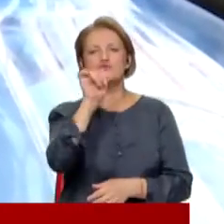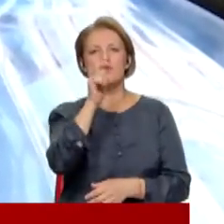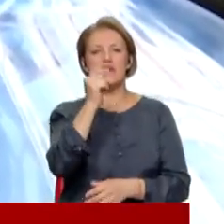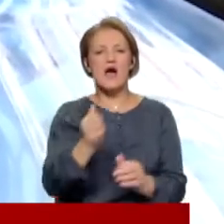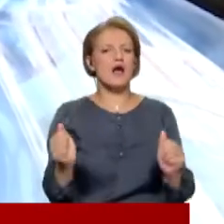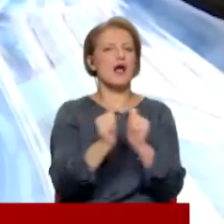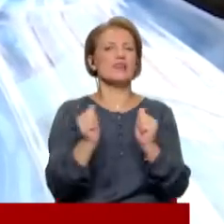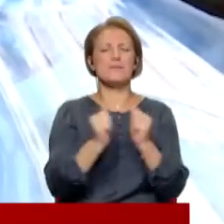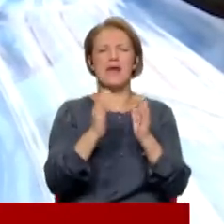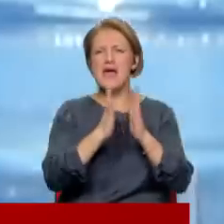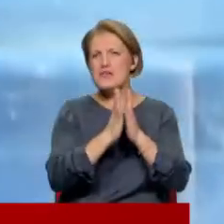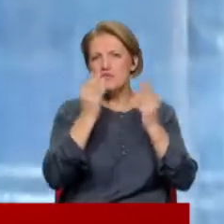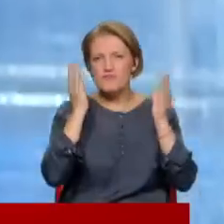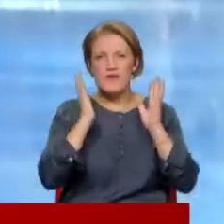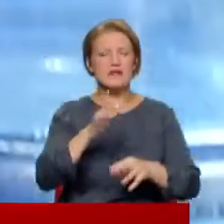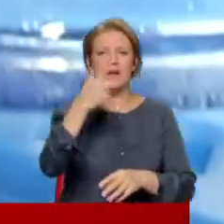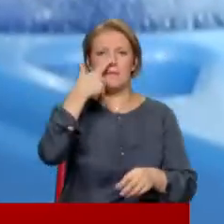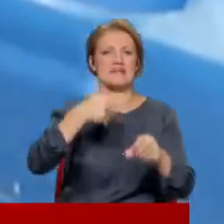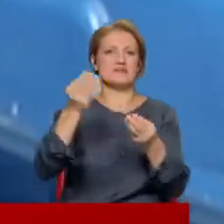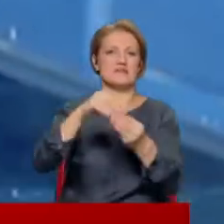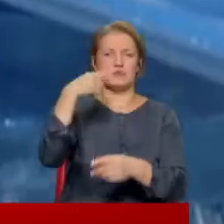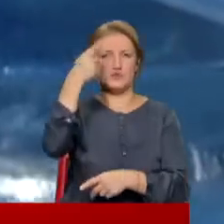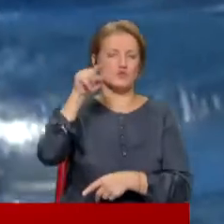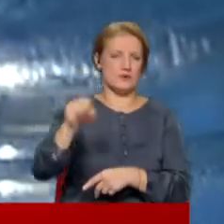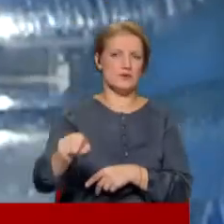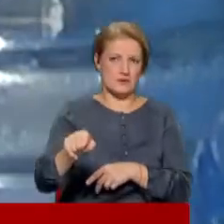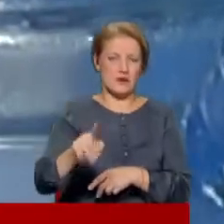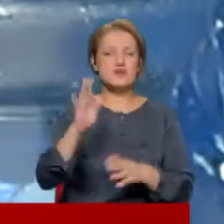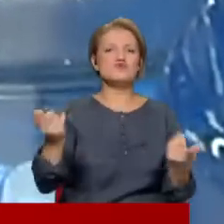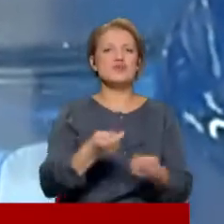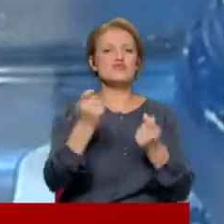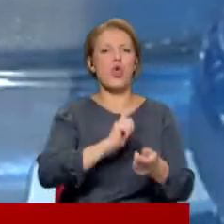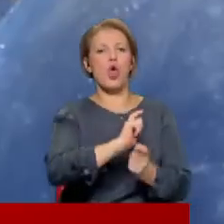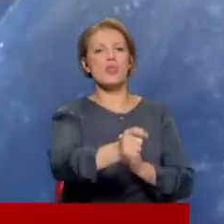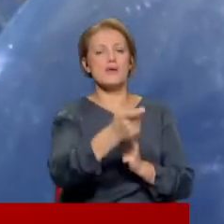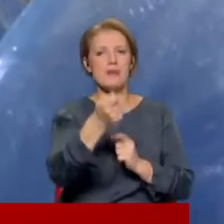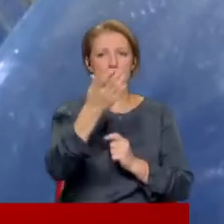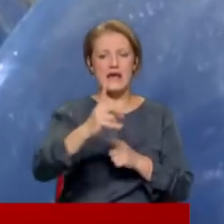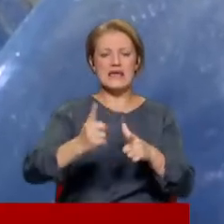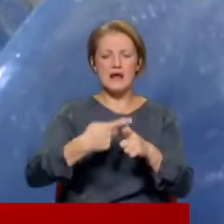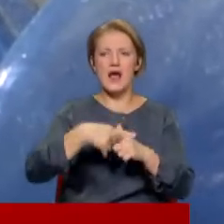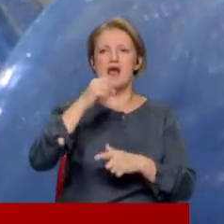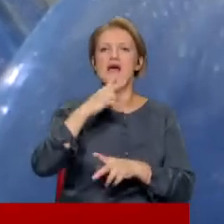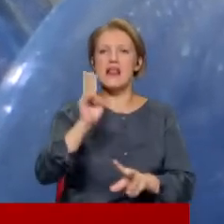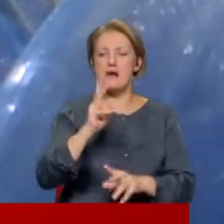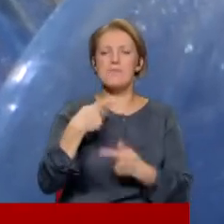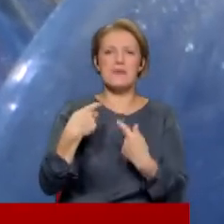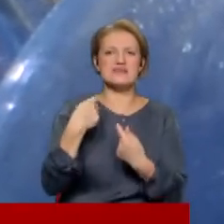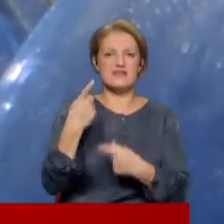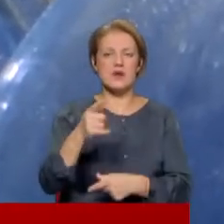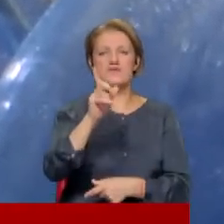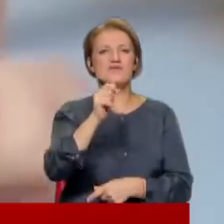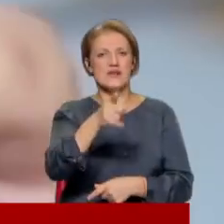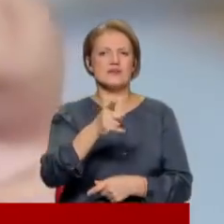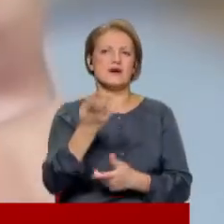fiyatlarının katlanmasında en çok akaryakıta gelen zam etkili oldu. Çalışana ödenen ücret, kira, elektrik giderleri de